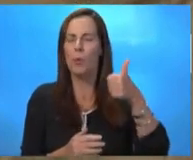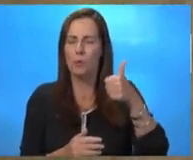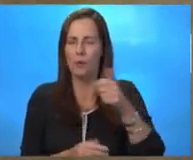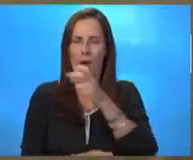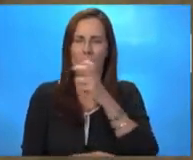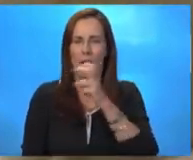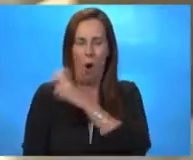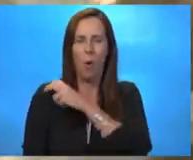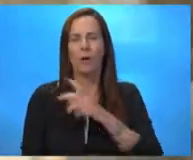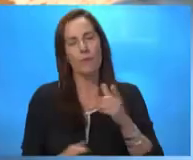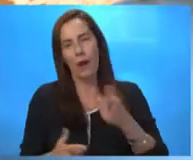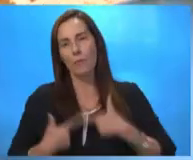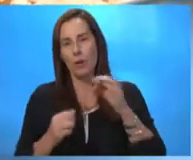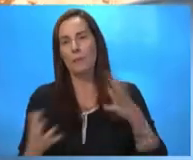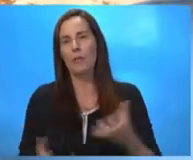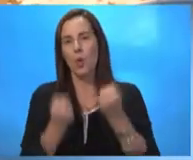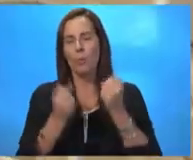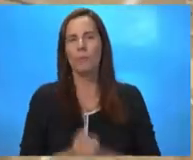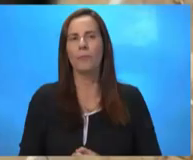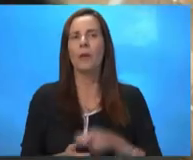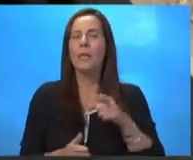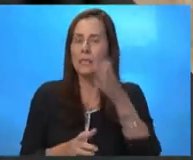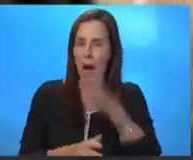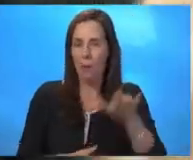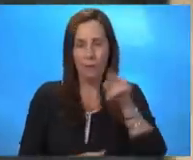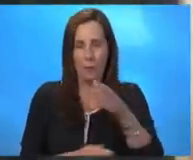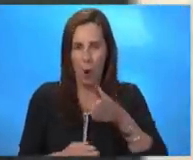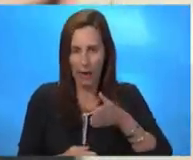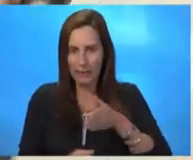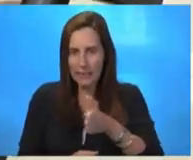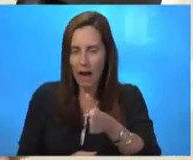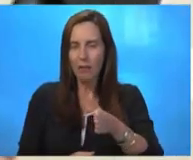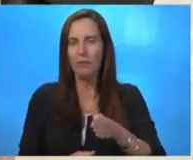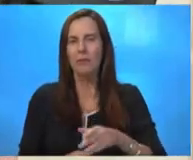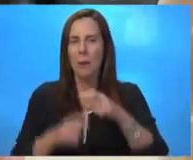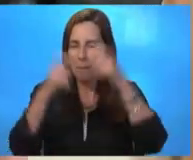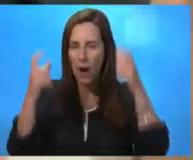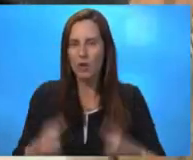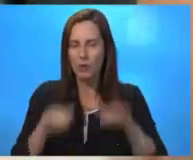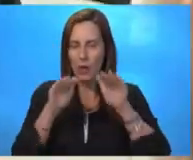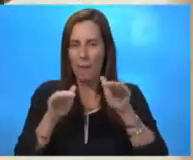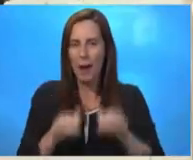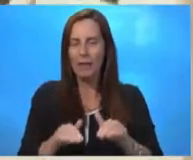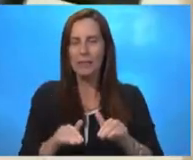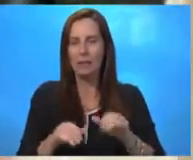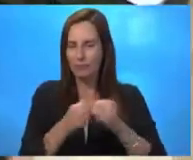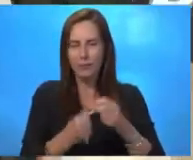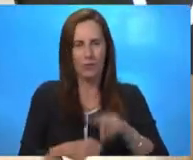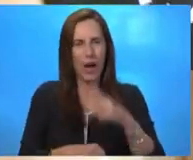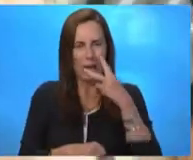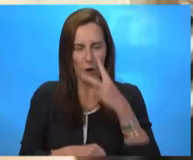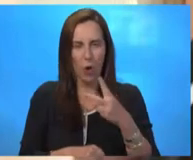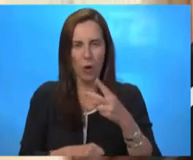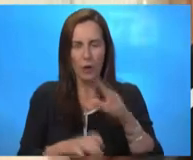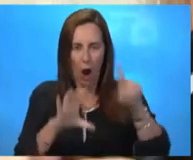ניצלו. זה הבור שנפגע, וכאן הכניסה המשקוף של המחסן נפגע. אפשר לראות את החור